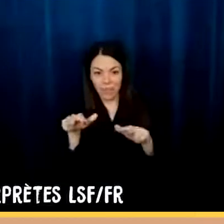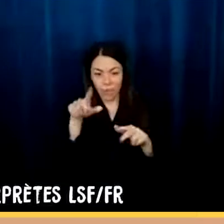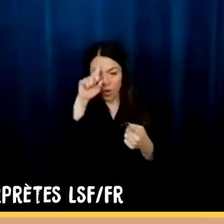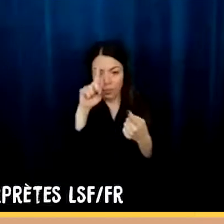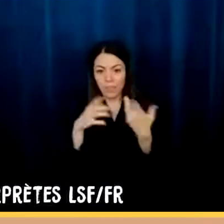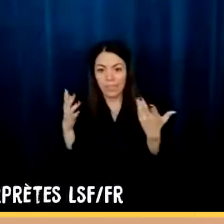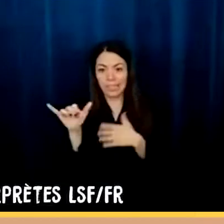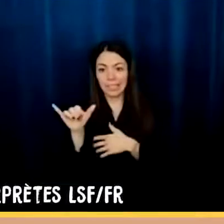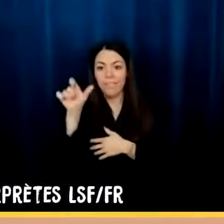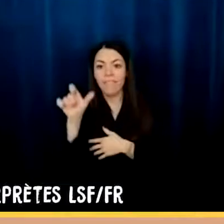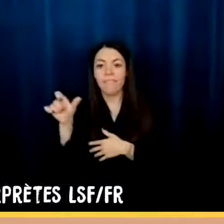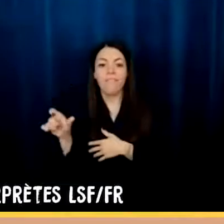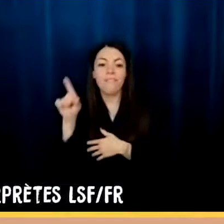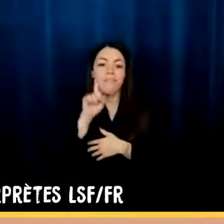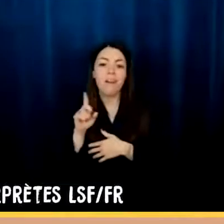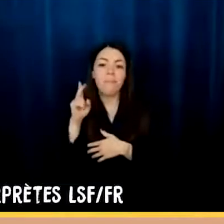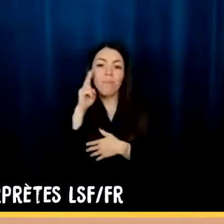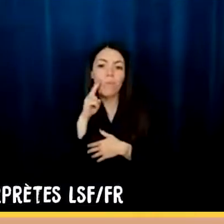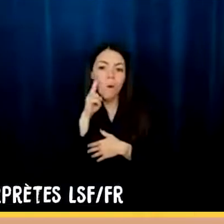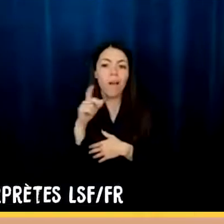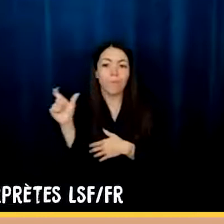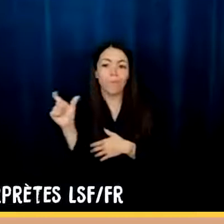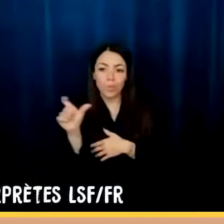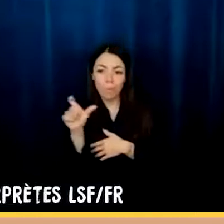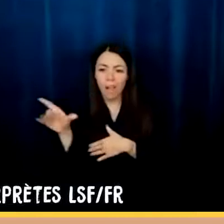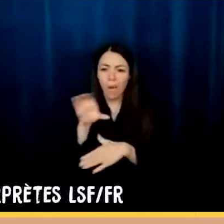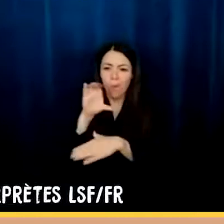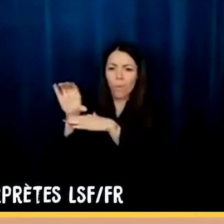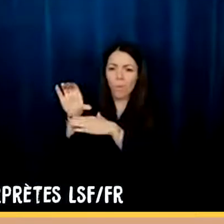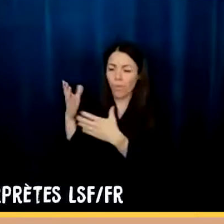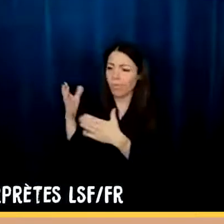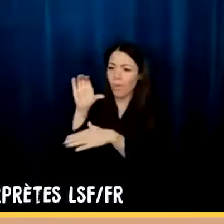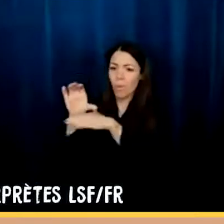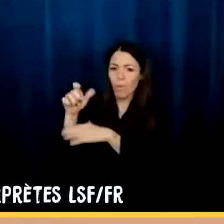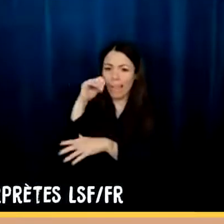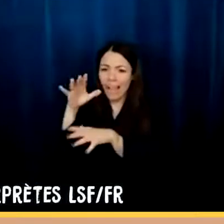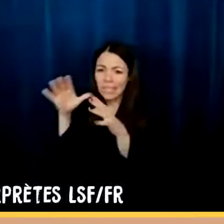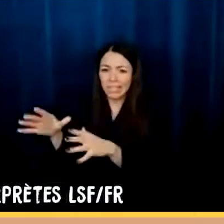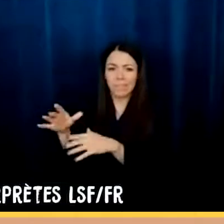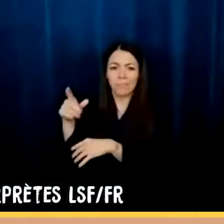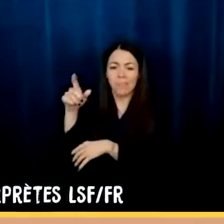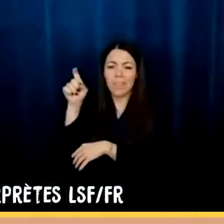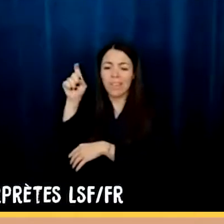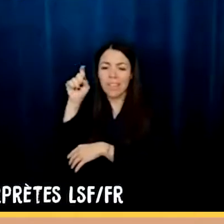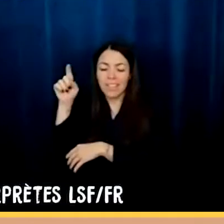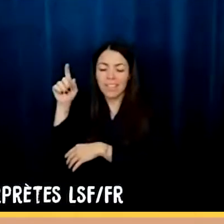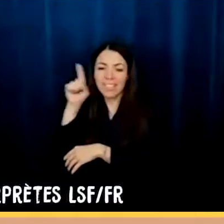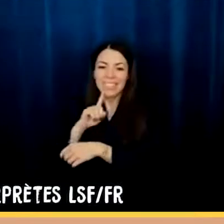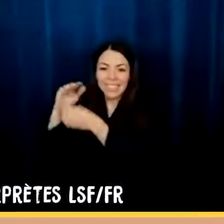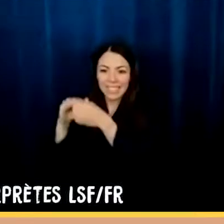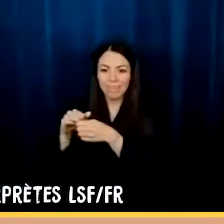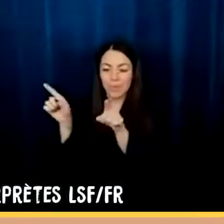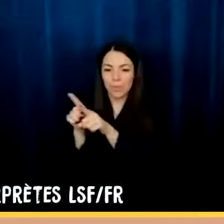racisme et à la négrophobie au sein des espaces religieux. Nous retrouverons ensuite Maz Simpara.